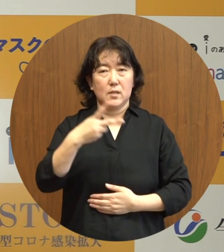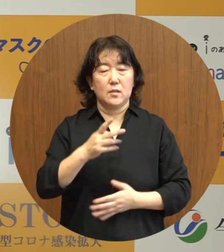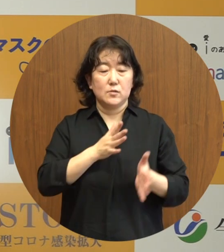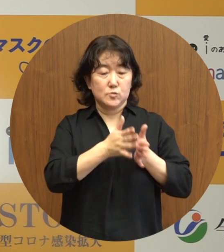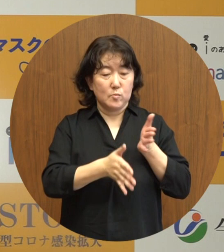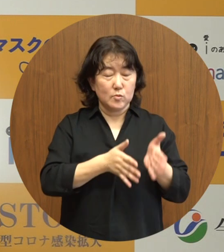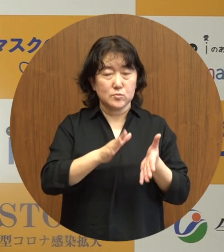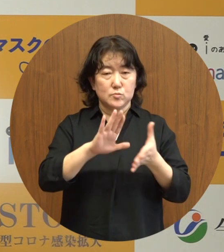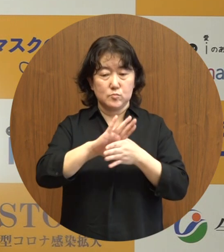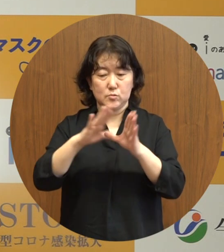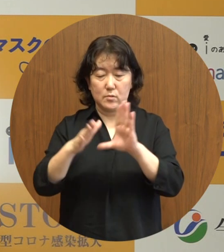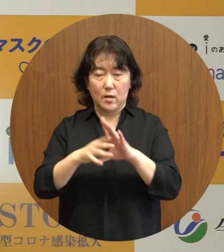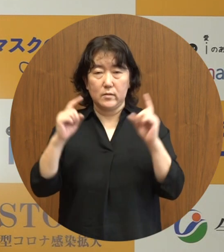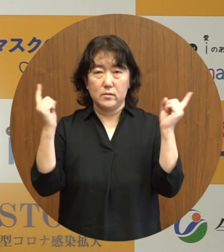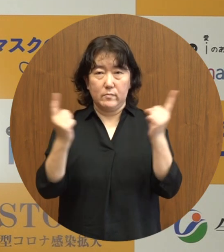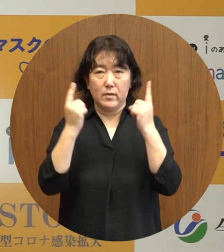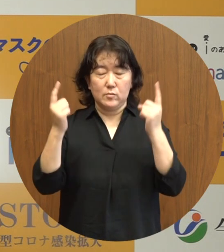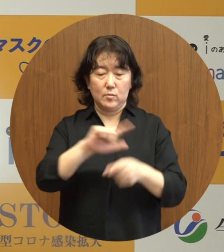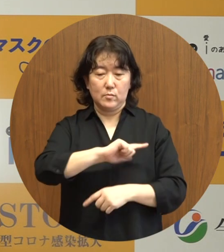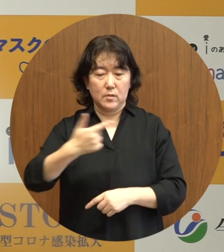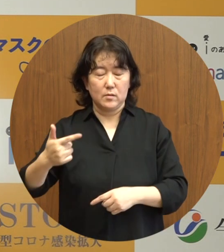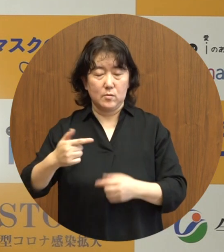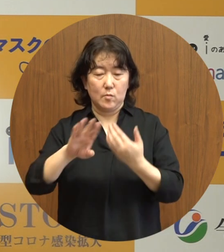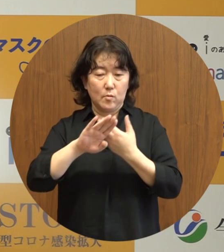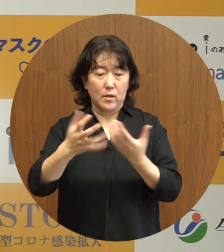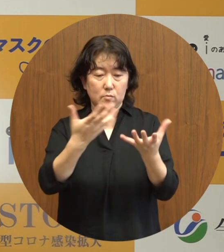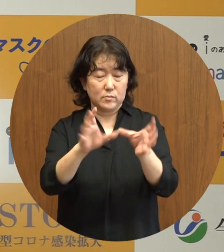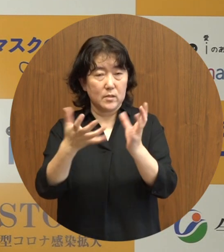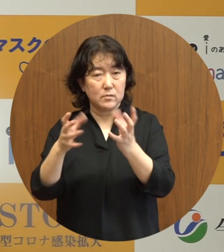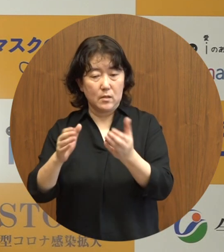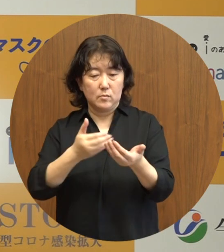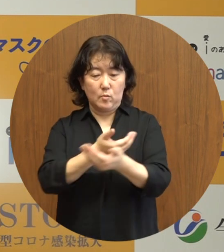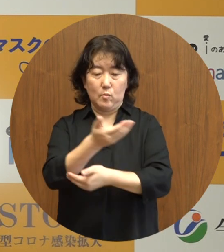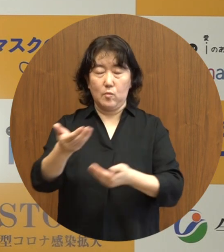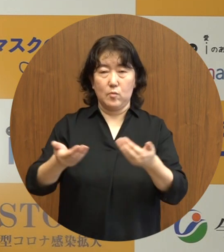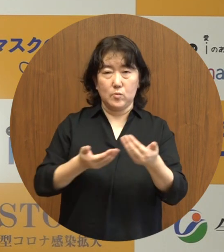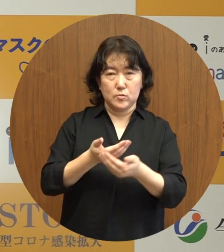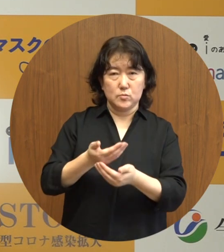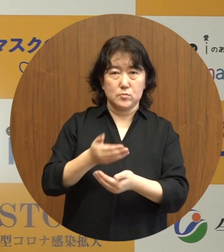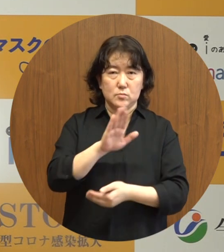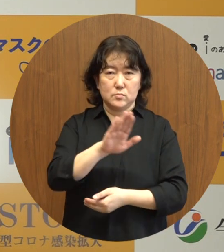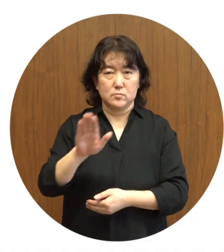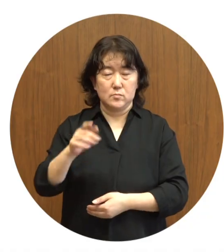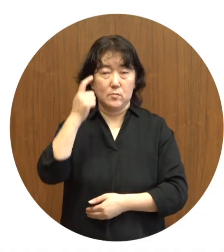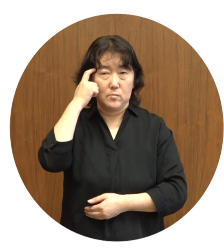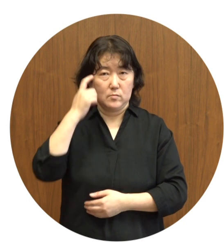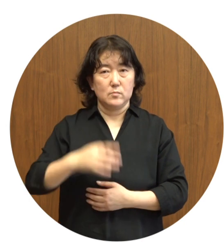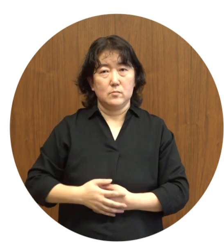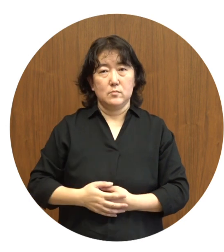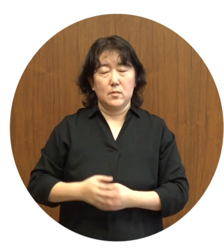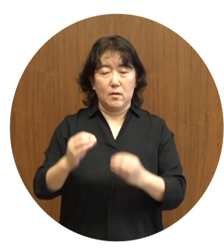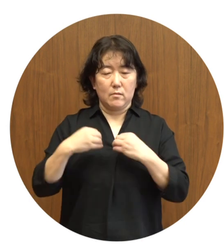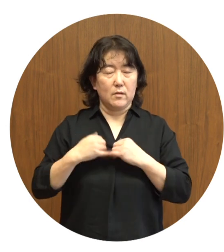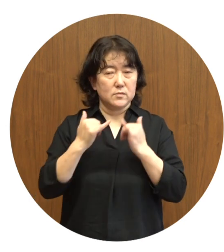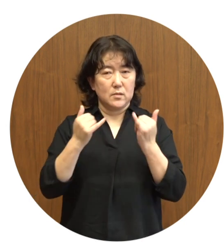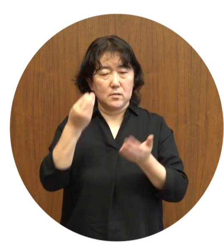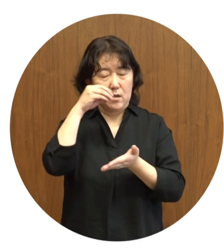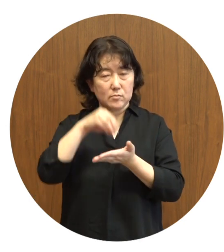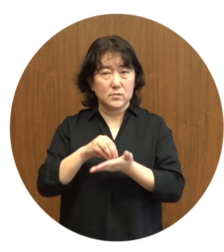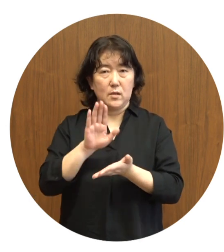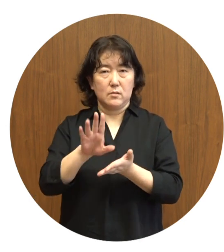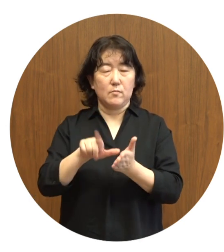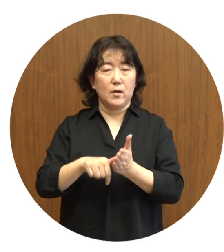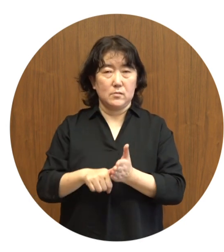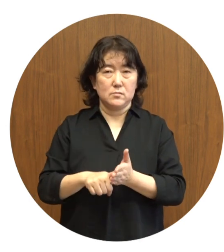ポーツや文化イベントなどで他団体との交流する機会も増えるかと存じますが、陽性者が確認された場